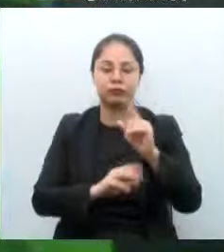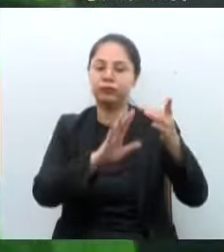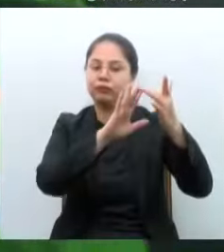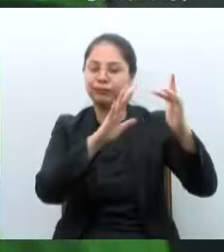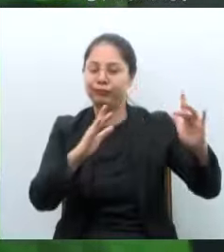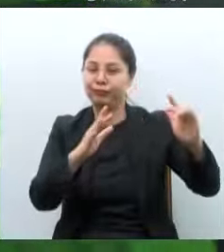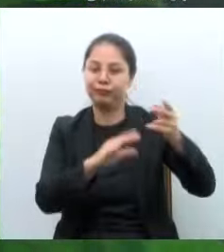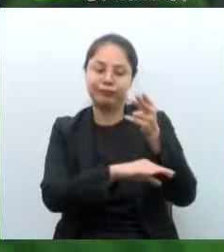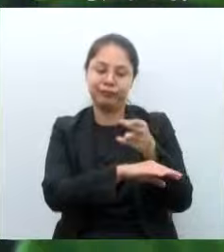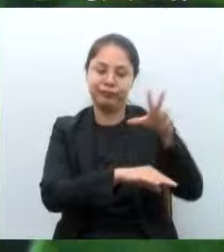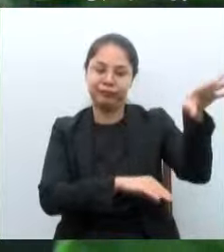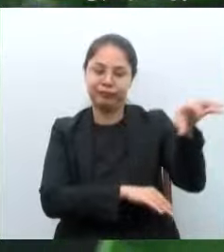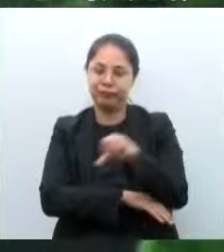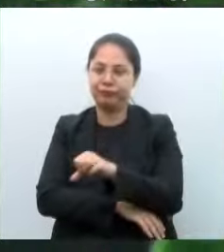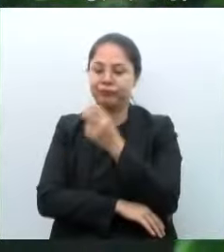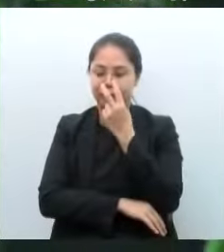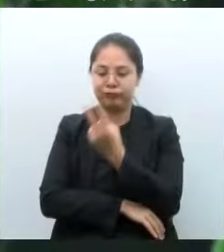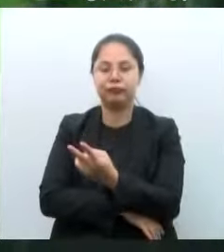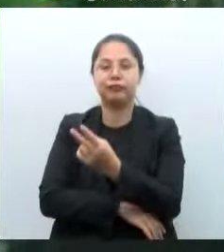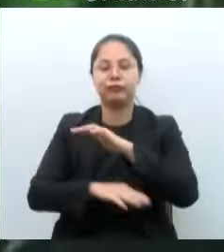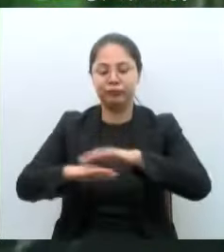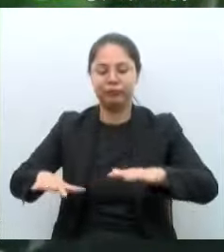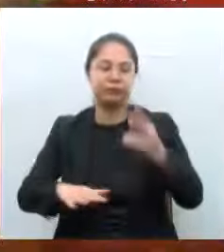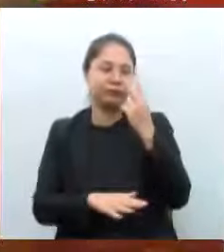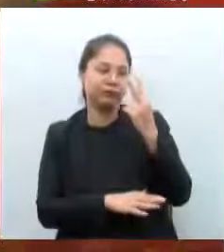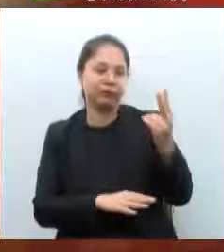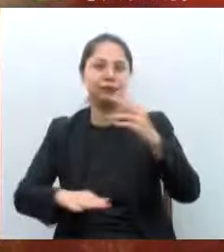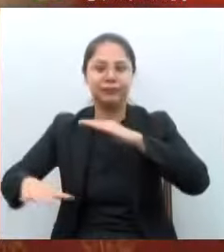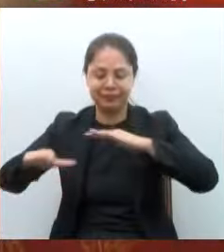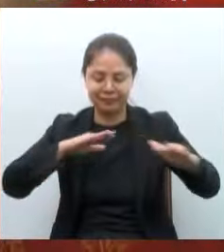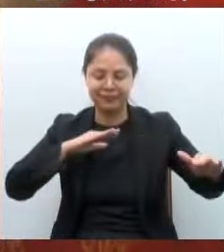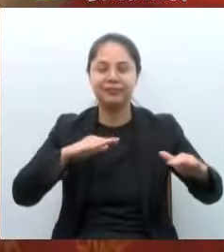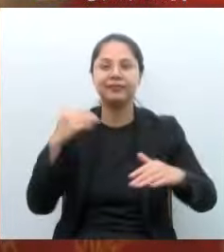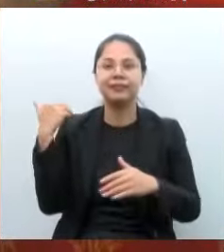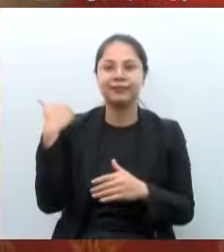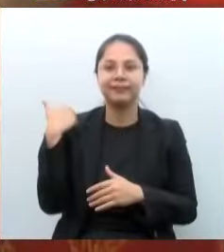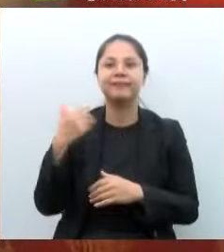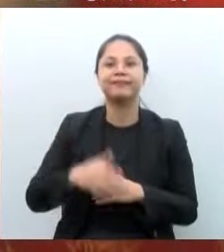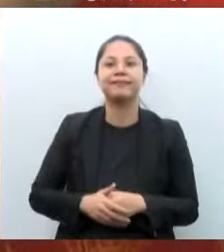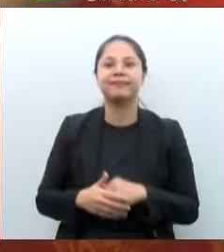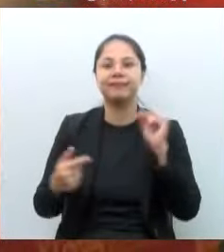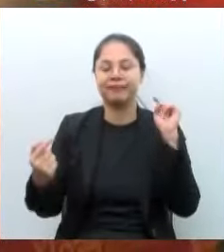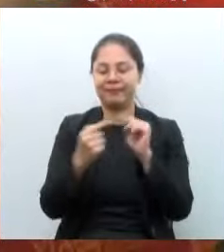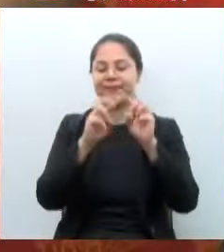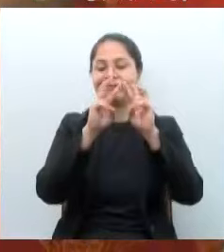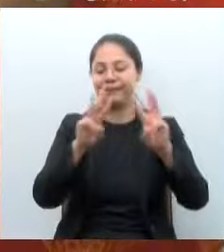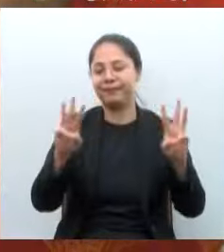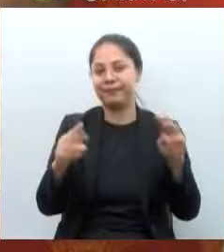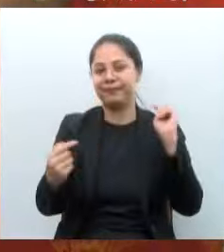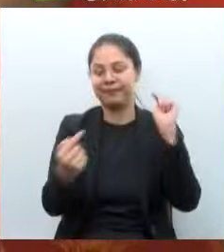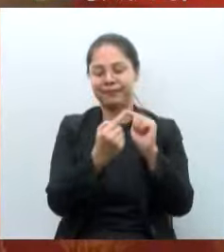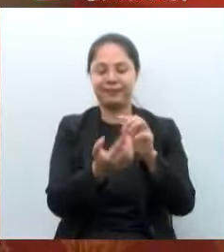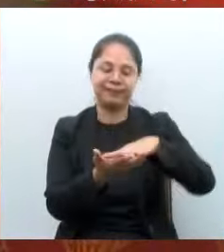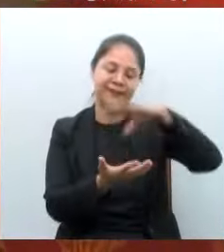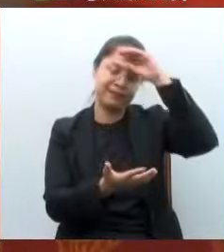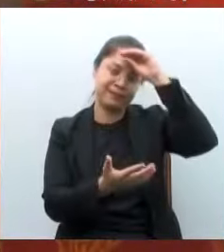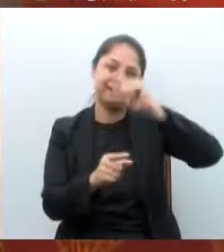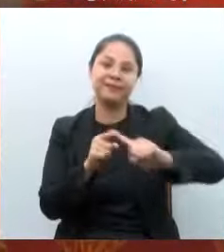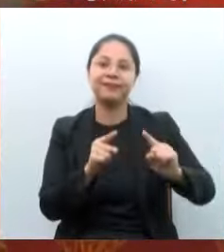Cyber ตัวนี้เป็นสื่อการเรียนรู้นักเรียนเข้าไปเรียนรู้พร้อมกับคุณครูเพราะในปากเกร็ด Learning Cyber เนี่ยก็จะมีสื่อการเรียนรู้อย่างเ